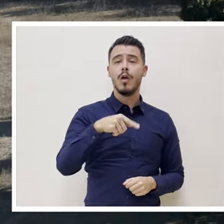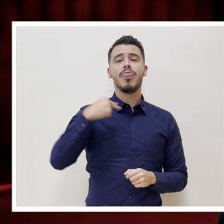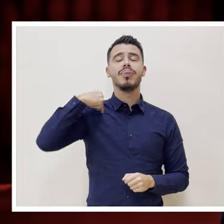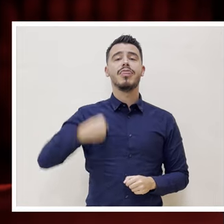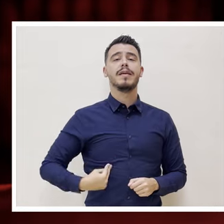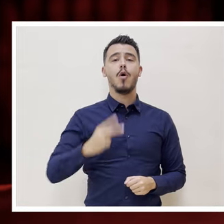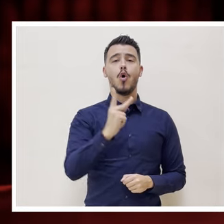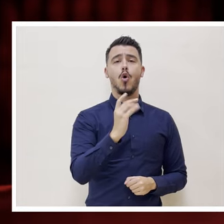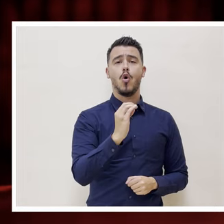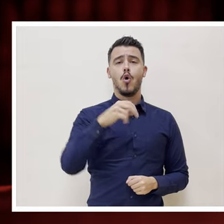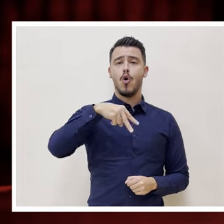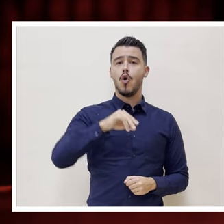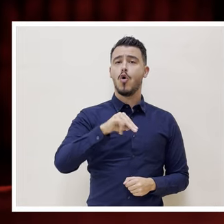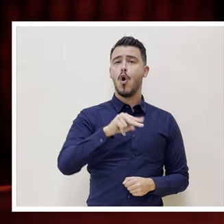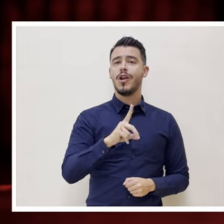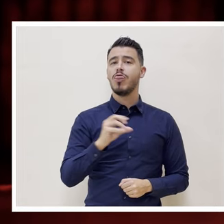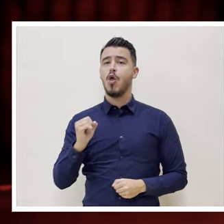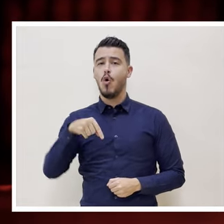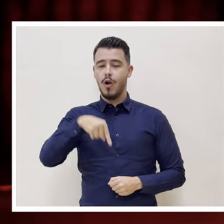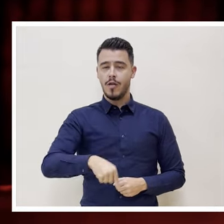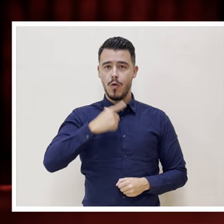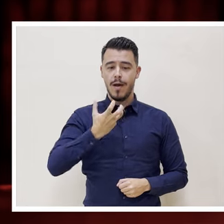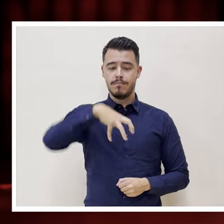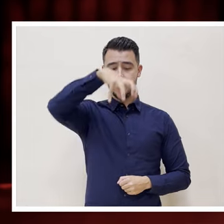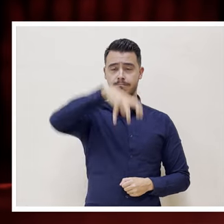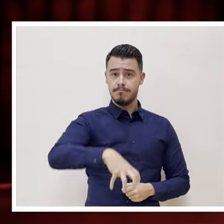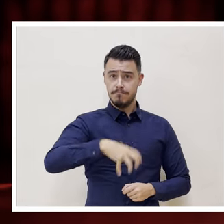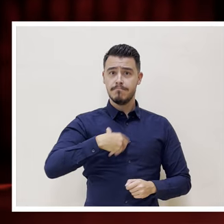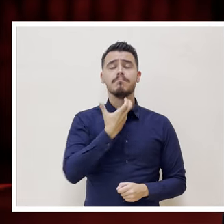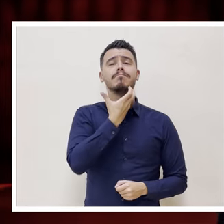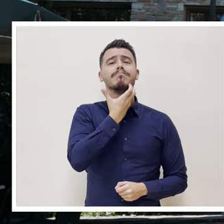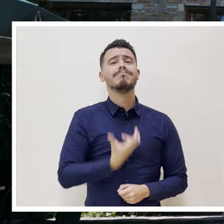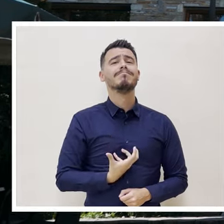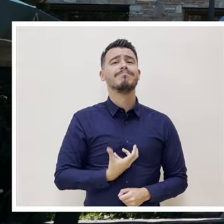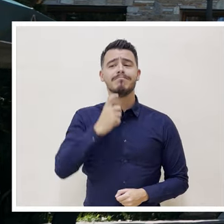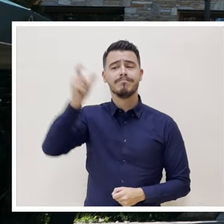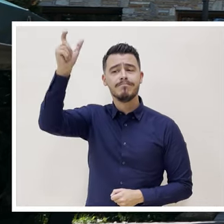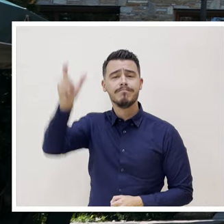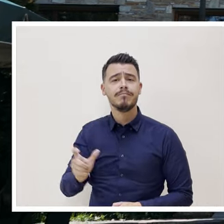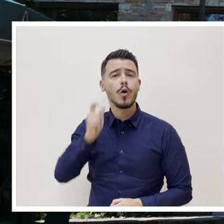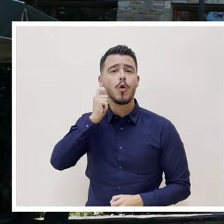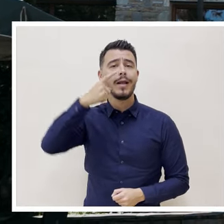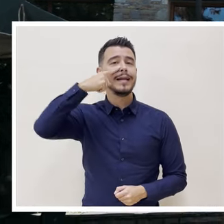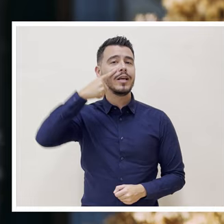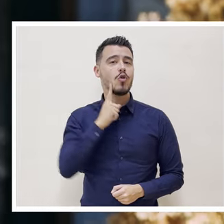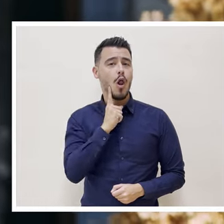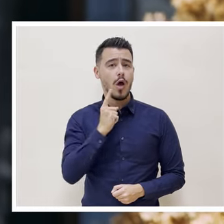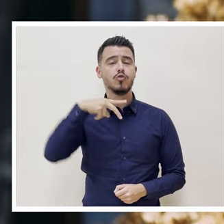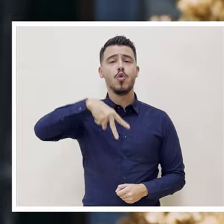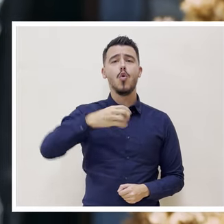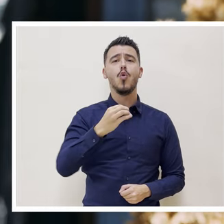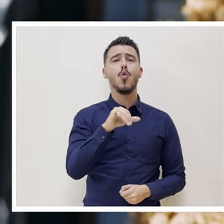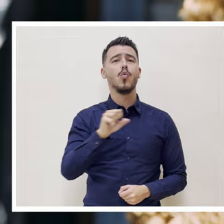Εδώ, στον Κολυνδρό, όπου ήταν η έδρα της Επισκοπής Κύτρους, ο επίσκοπος